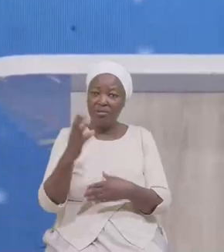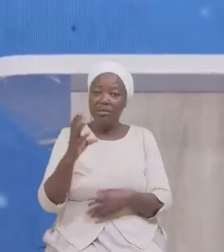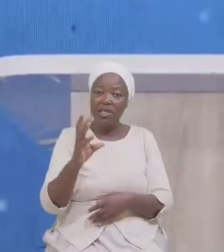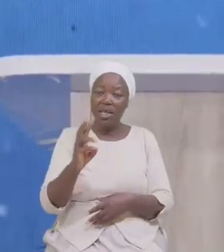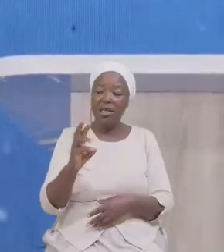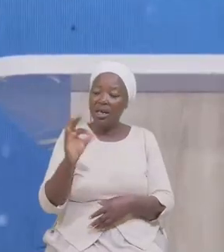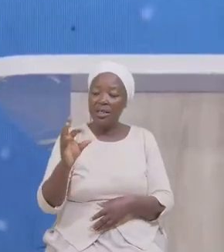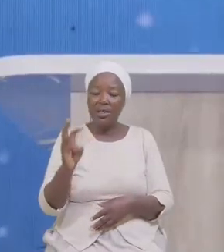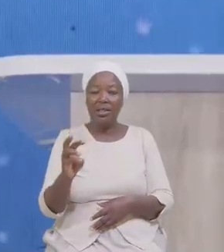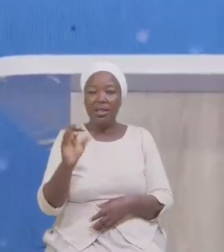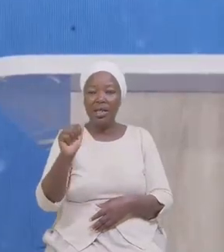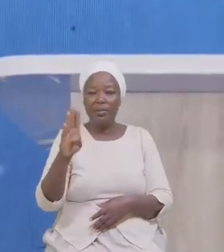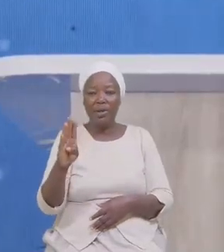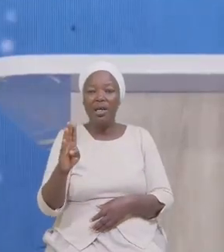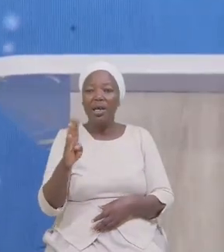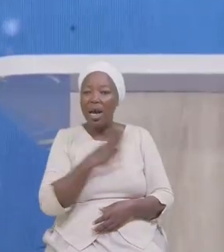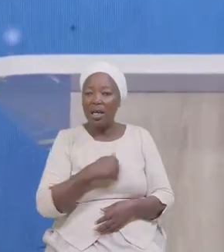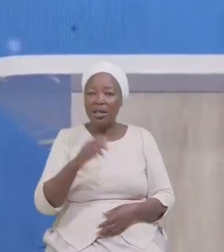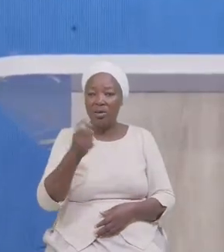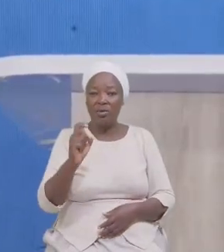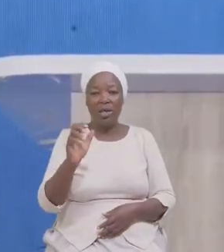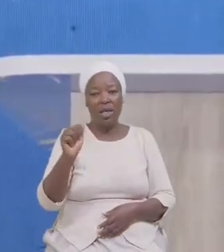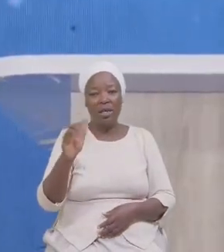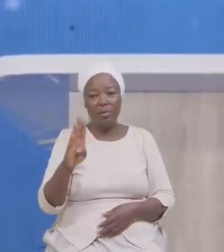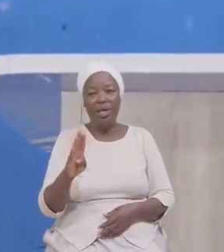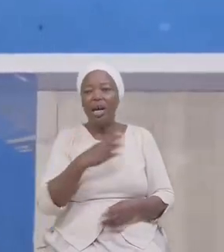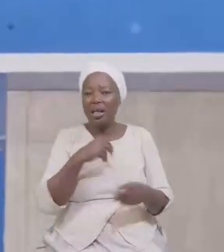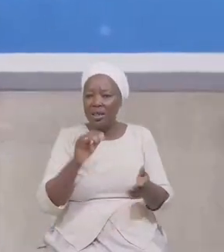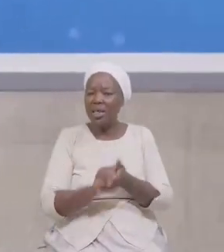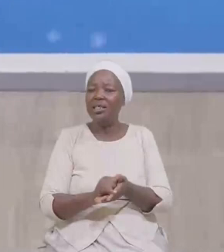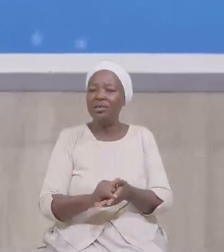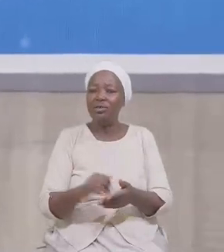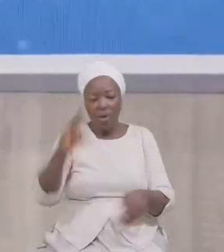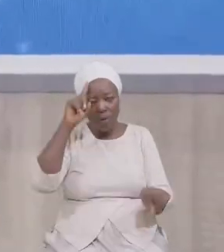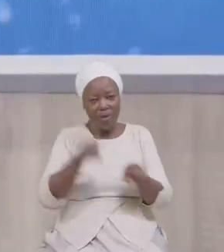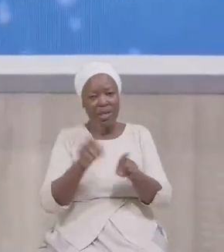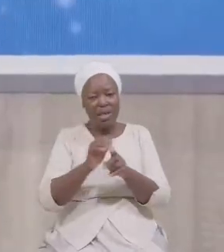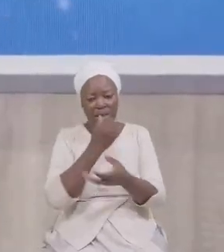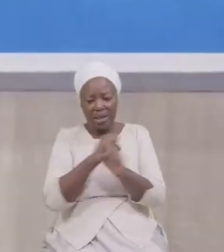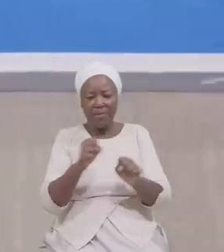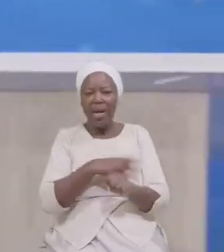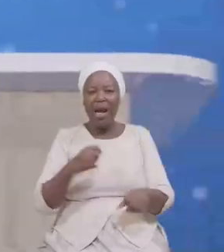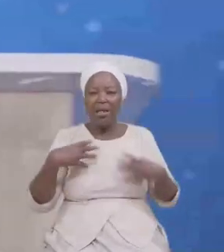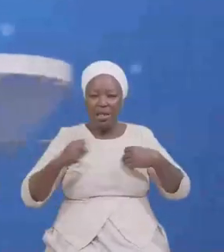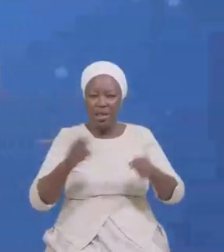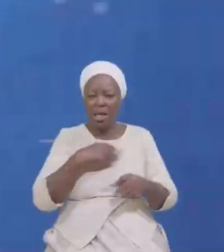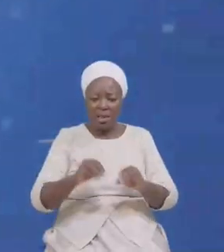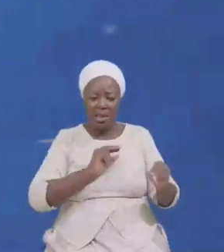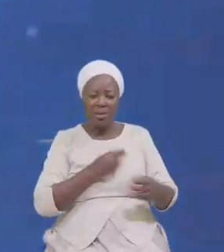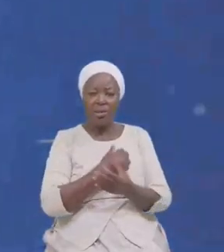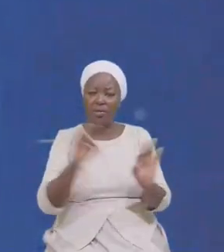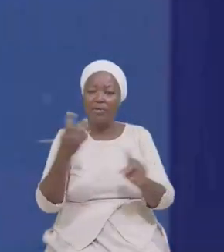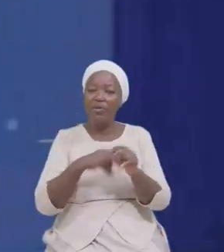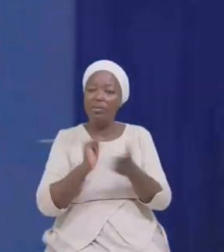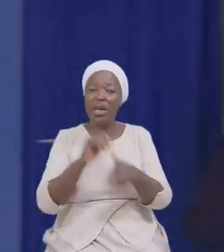90 ou 100 avant Christ. L'alliance qui sauve, l'alliance qui guérit, l'alliance qui nous a franchis depuis